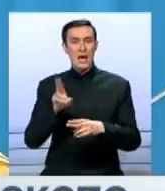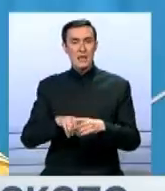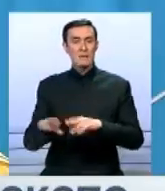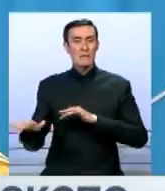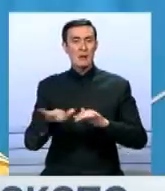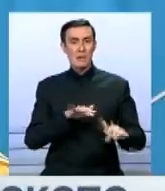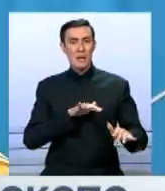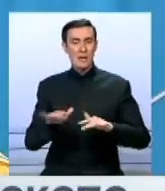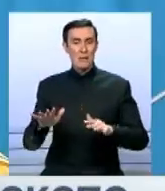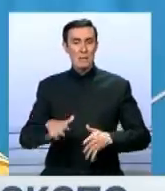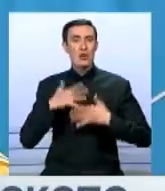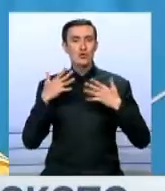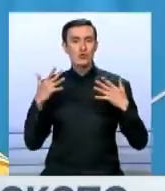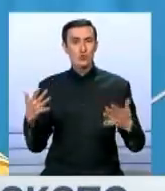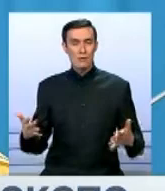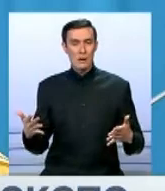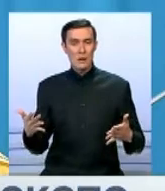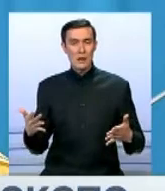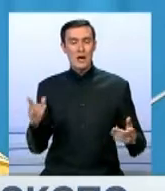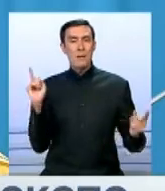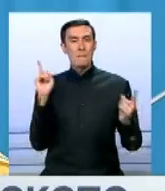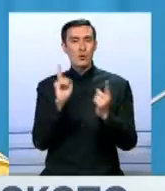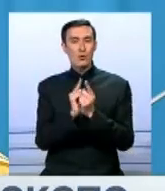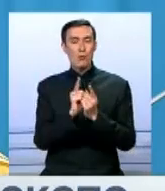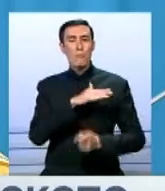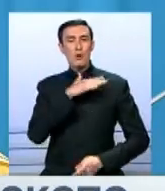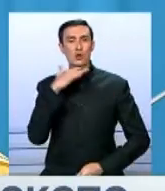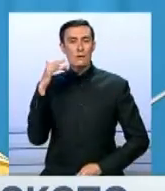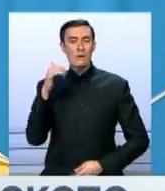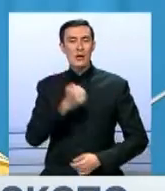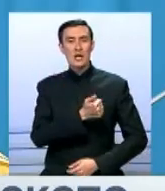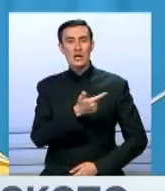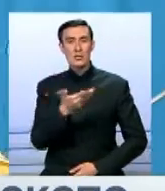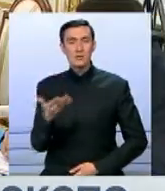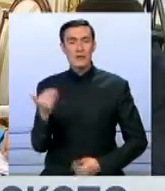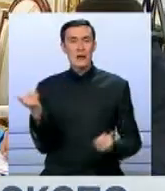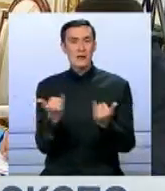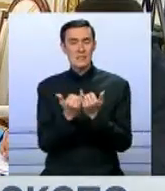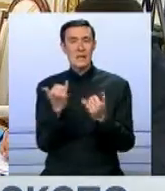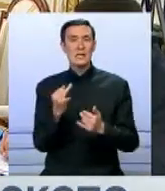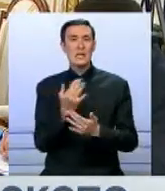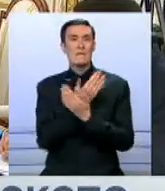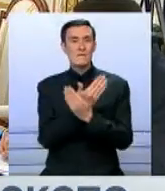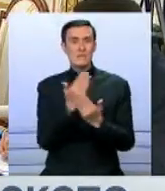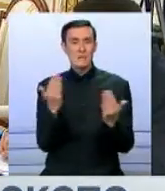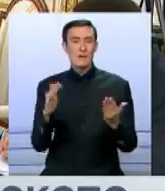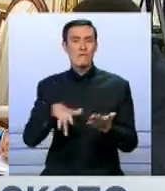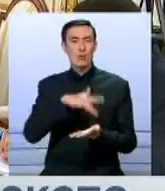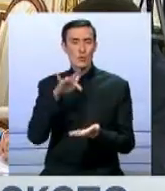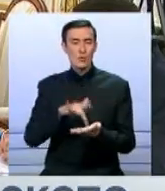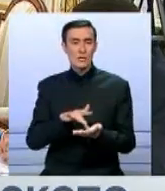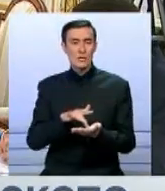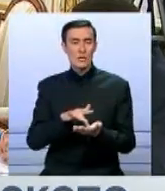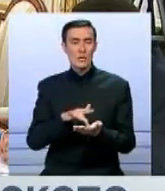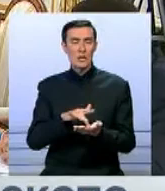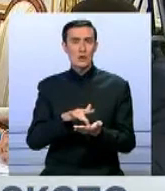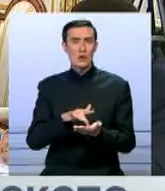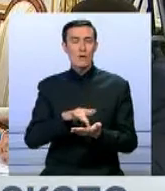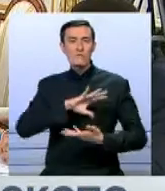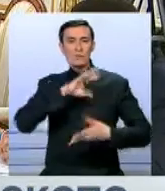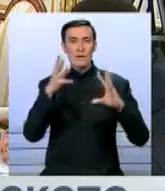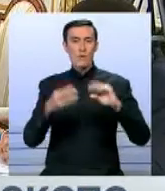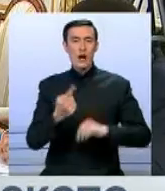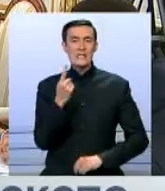мероприятия, большого прием большого количества гостей в городе и на Экспо. Сегодня объявлено, что